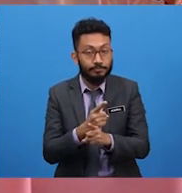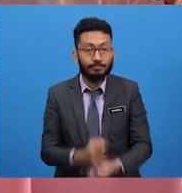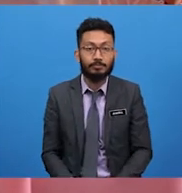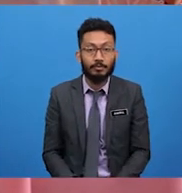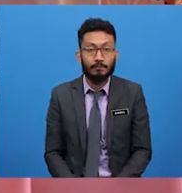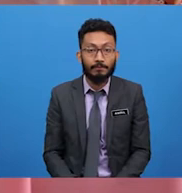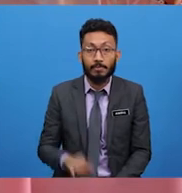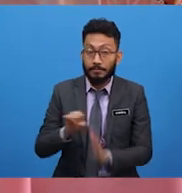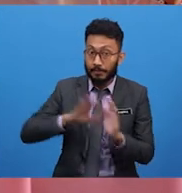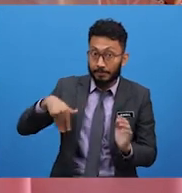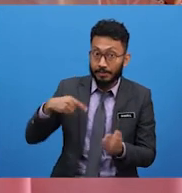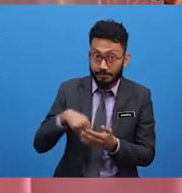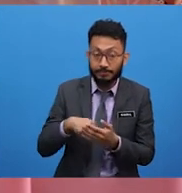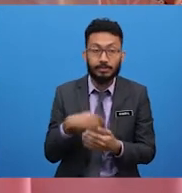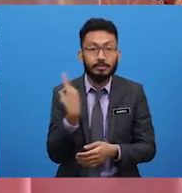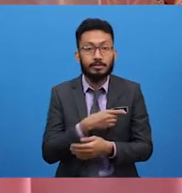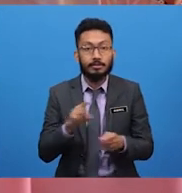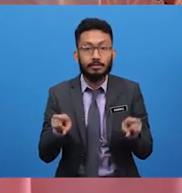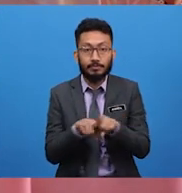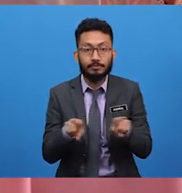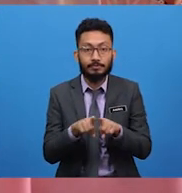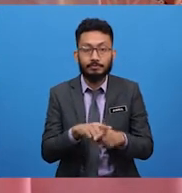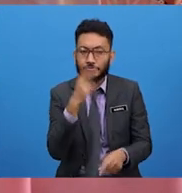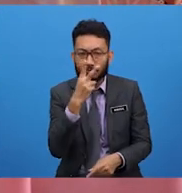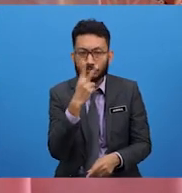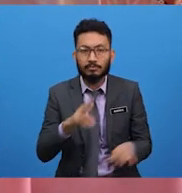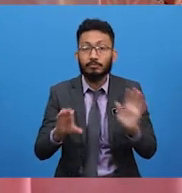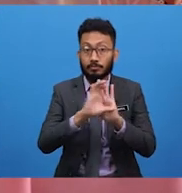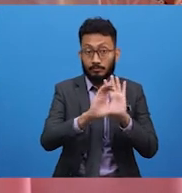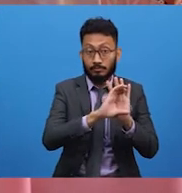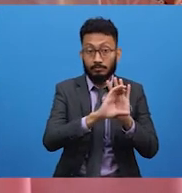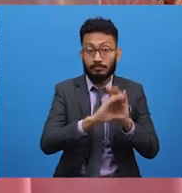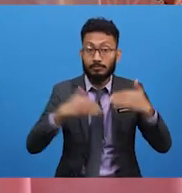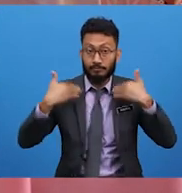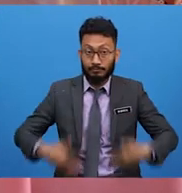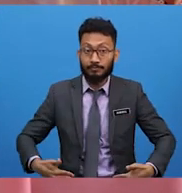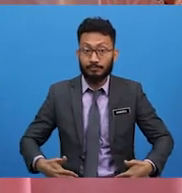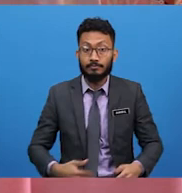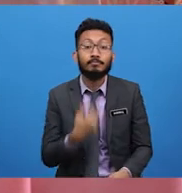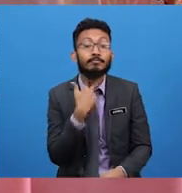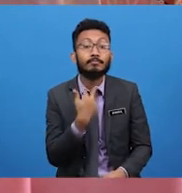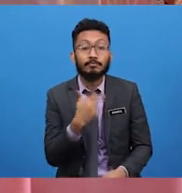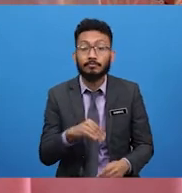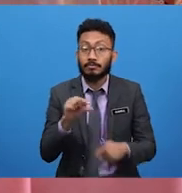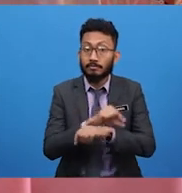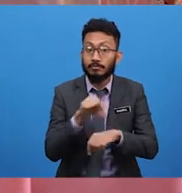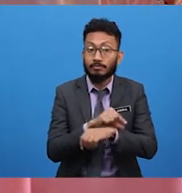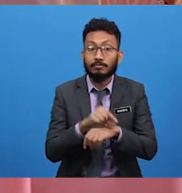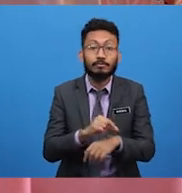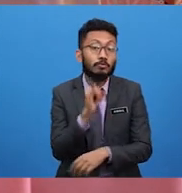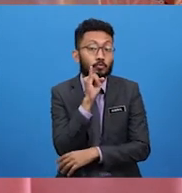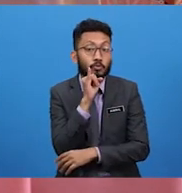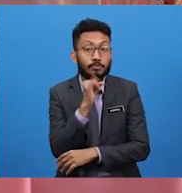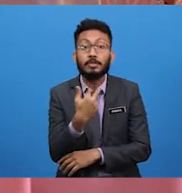itu, mari kita sama-sama lihat contoh-contoh pakaian hamil yang dipakai oleh ibu mengandung.